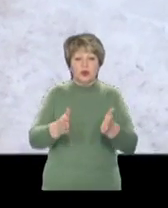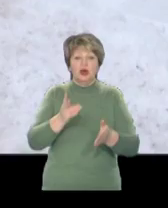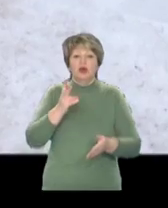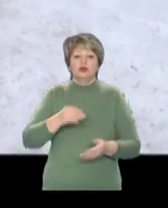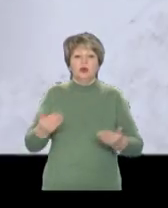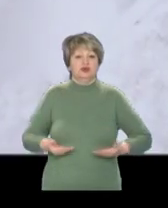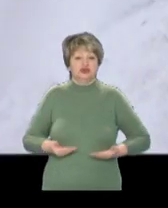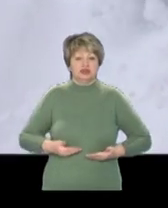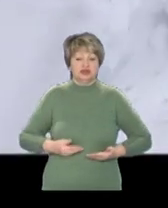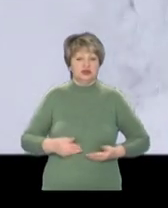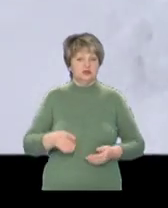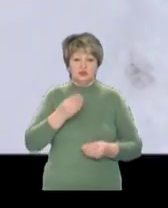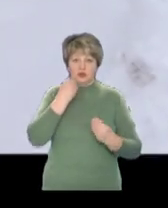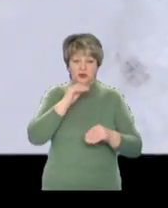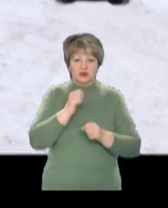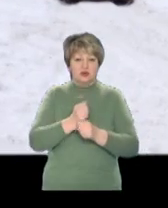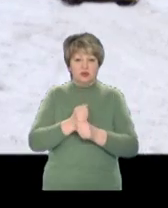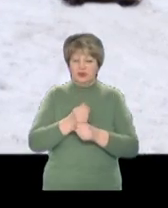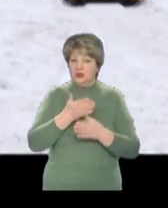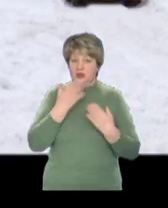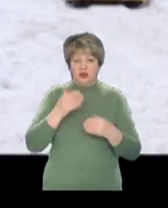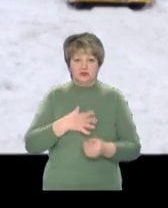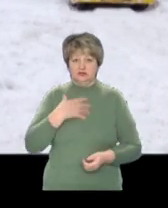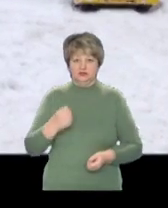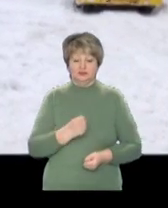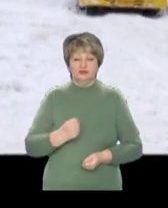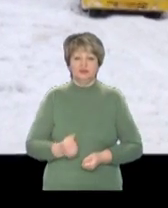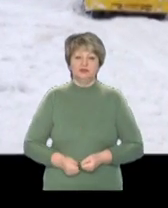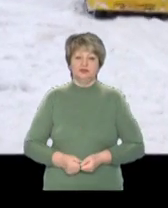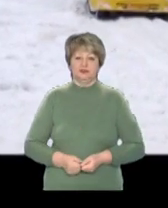містяни ефективністю їхньої роботи не задоволені.